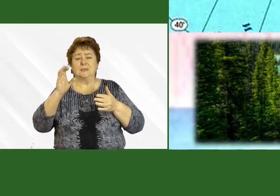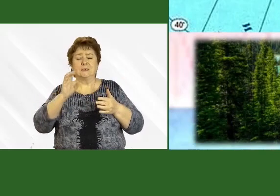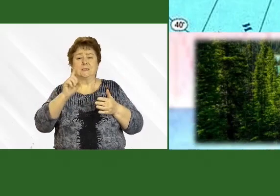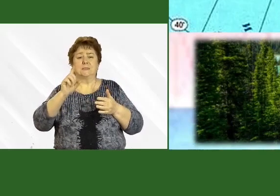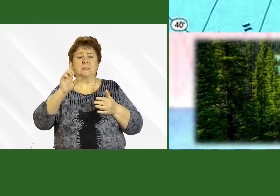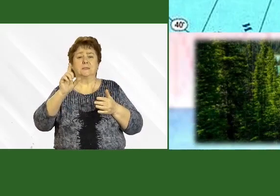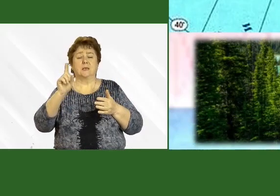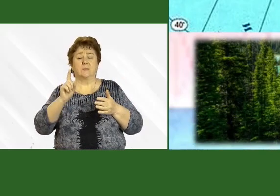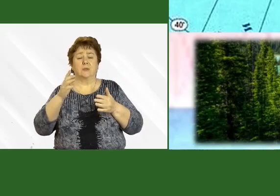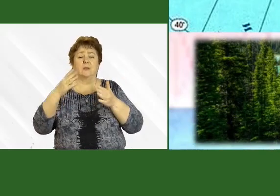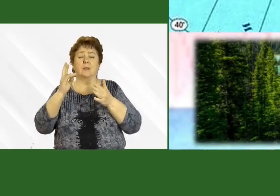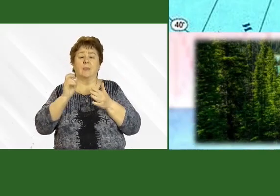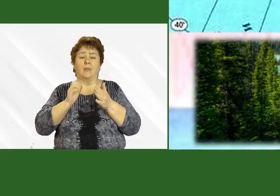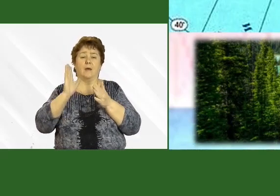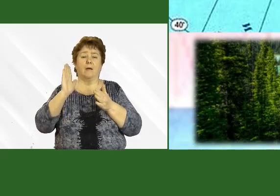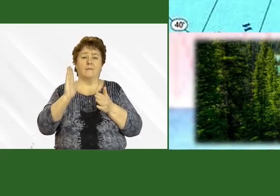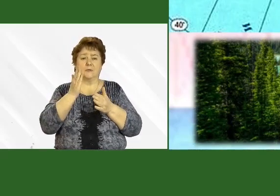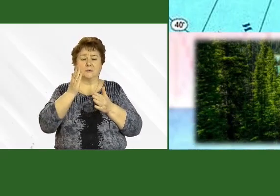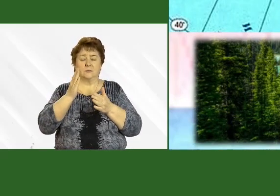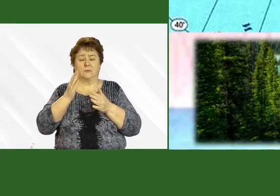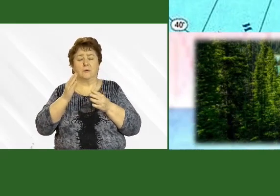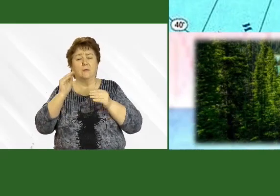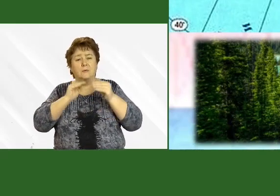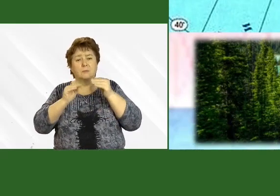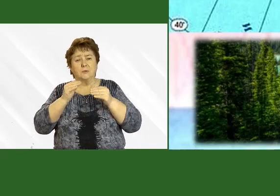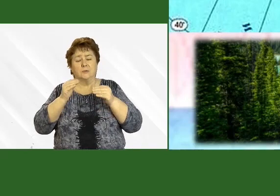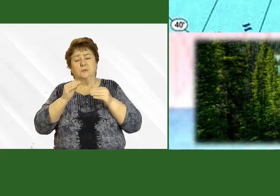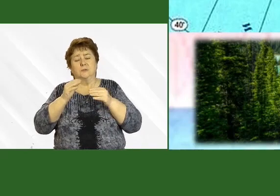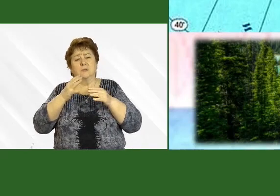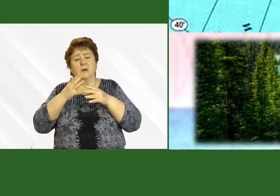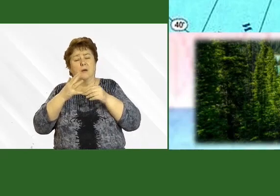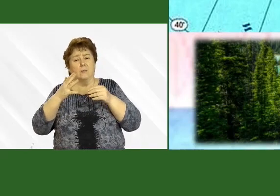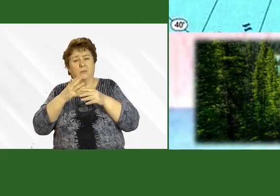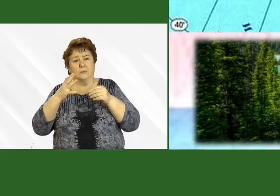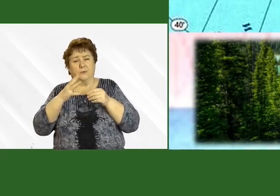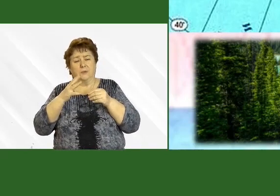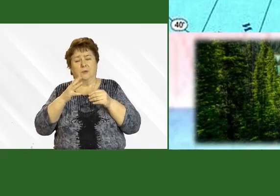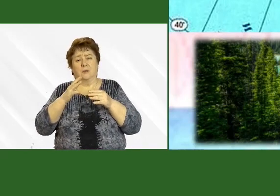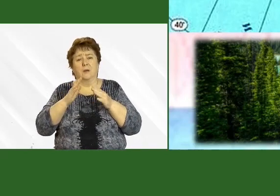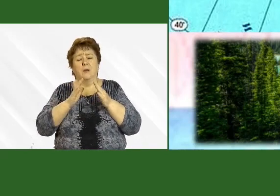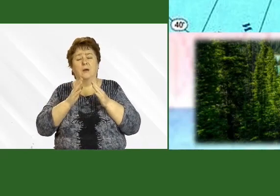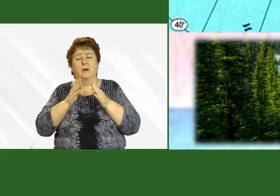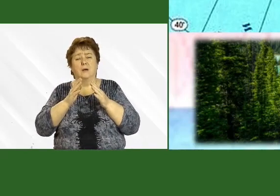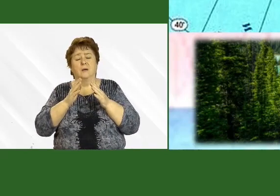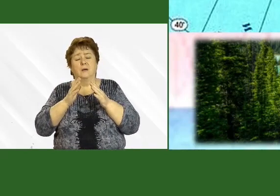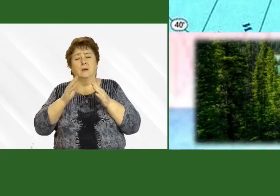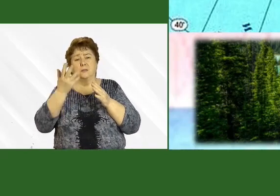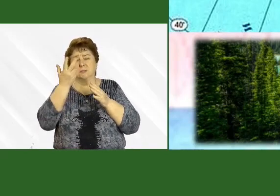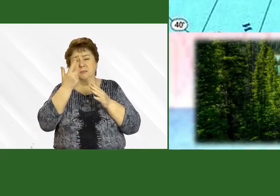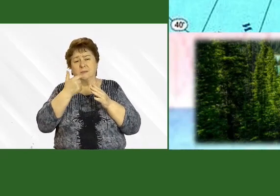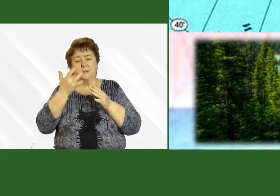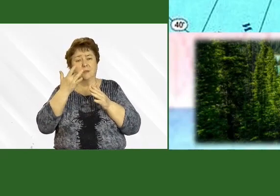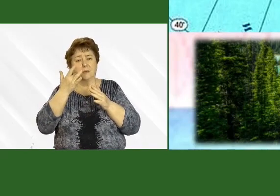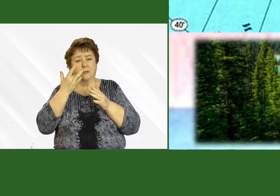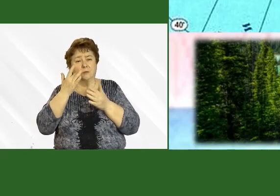под тайгой формируются подзолистые почвы с нерастворимыми элементами породы по цвету который